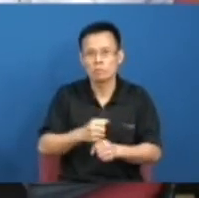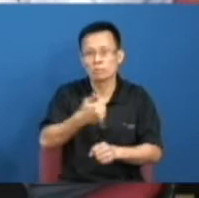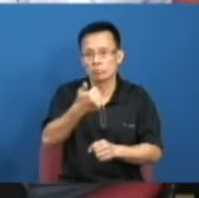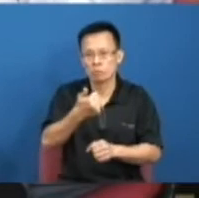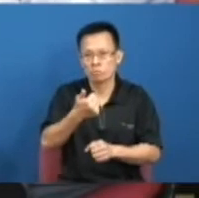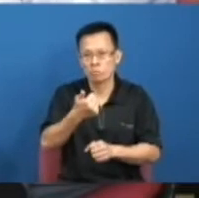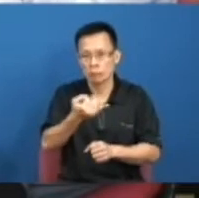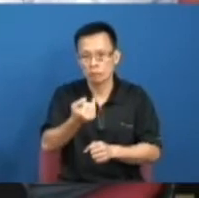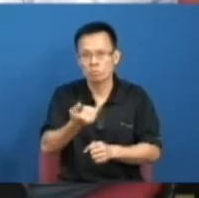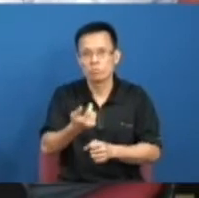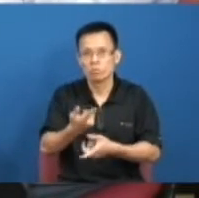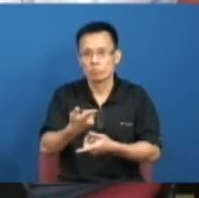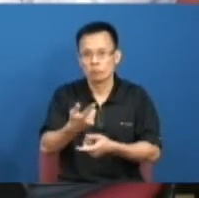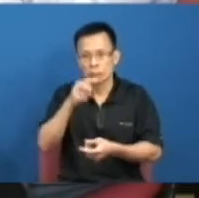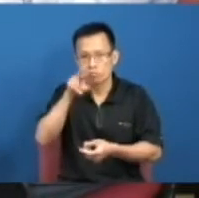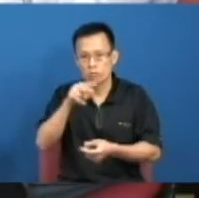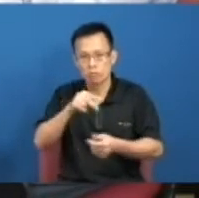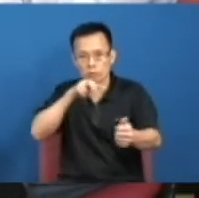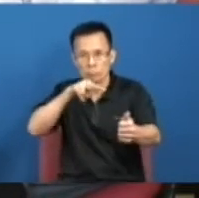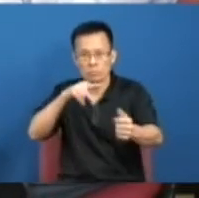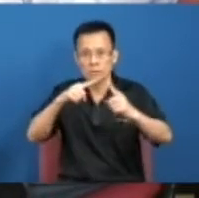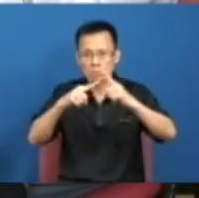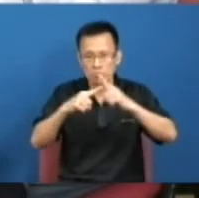靠。監察那些人